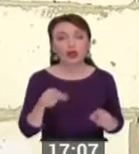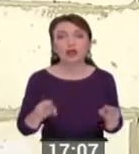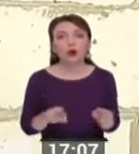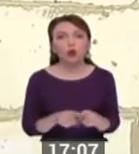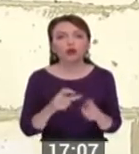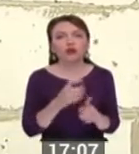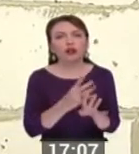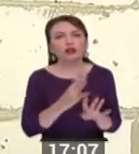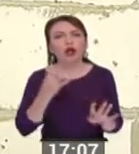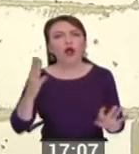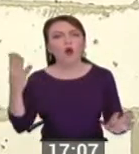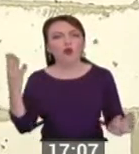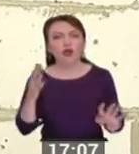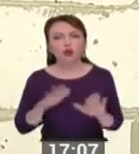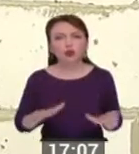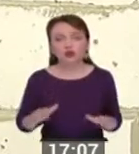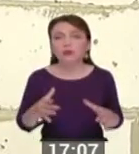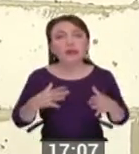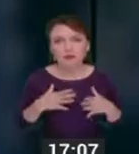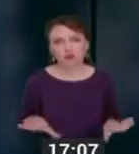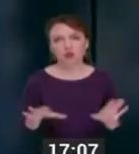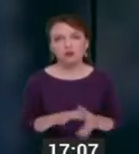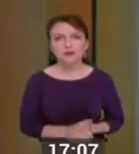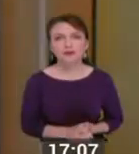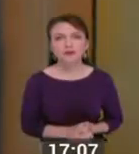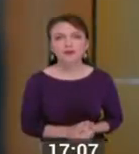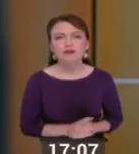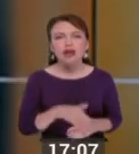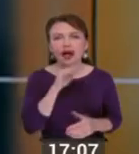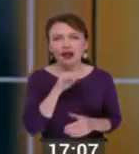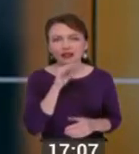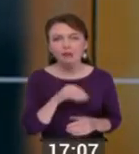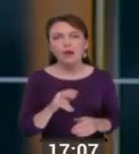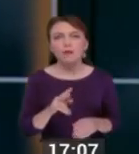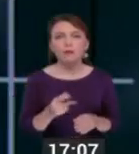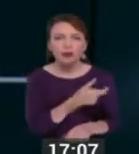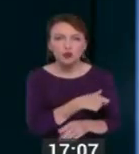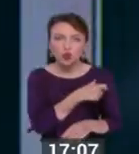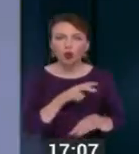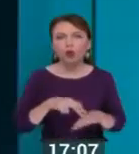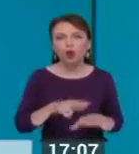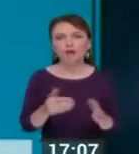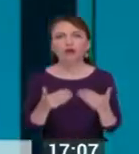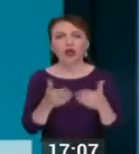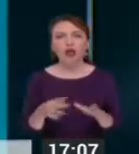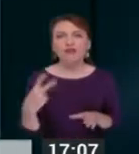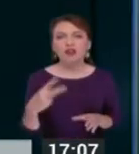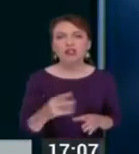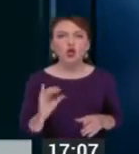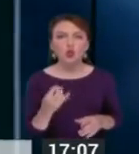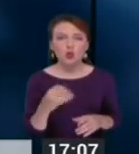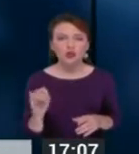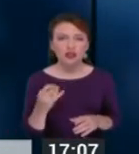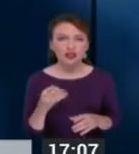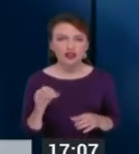поняття черга в дитячий садок в місті Києві не було. Академія патрульної поліції випустила 20-й ювілейний потік